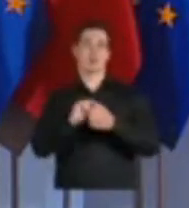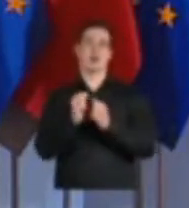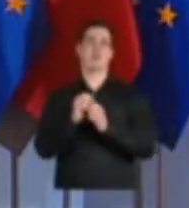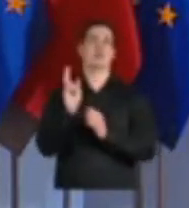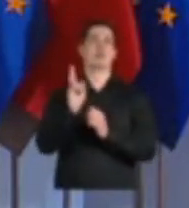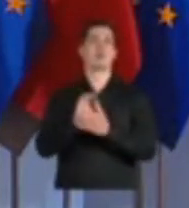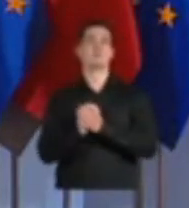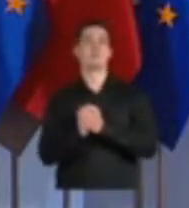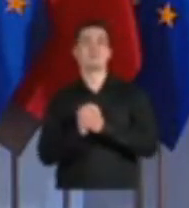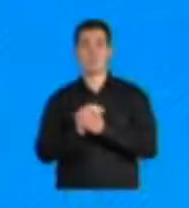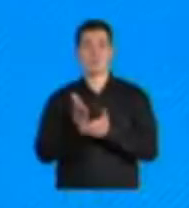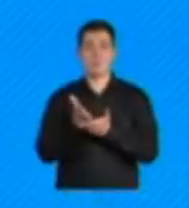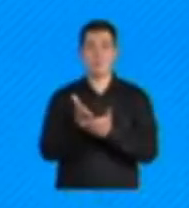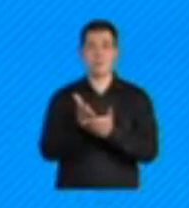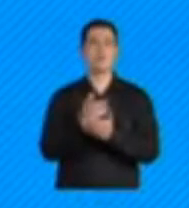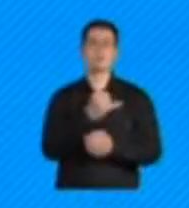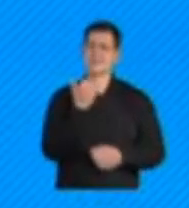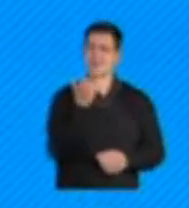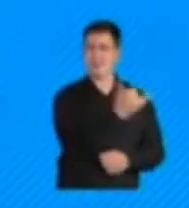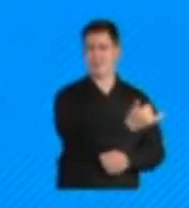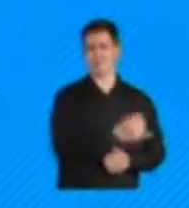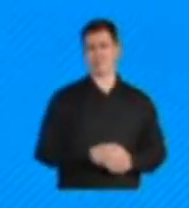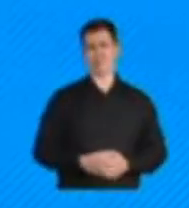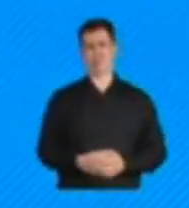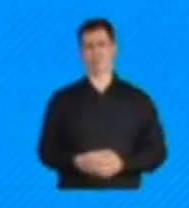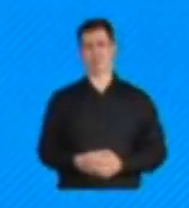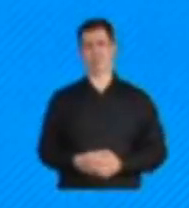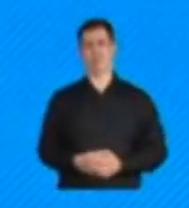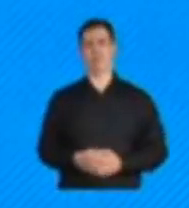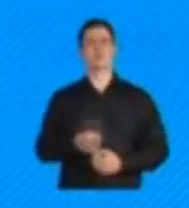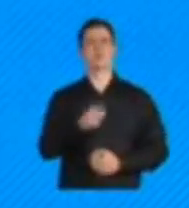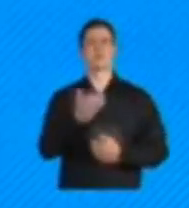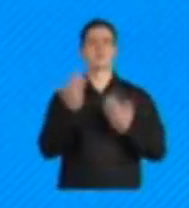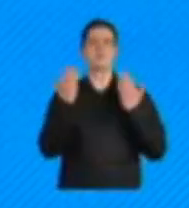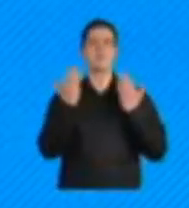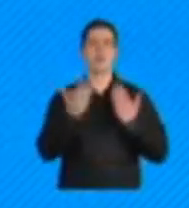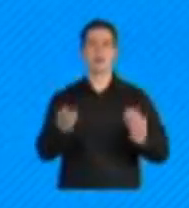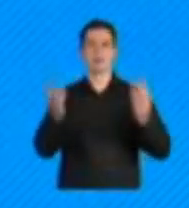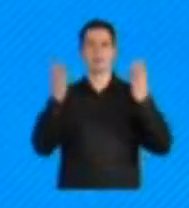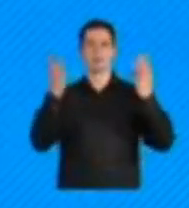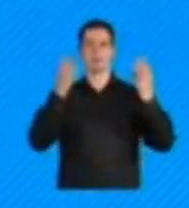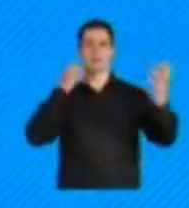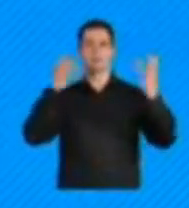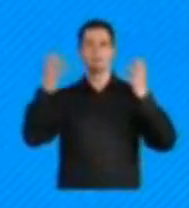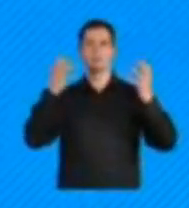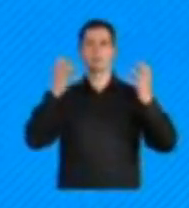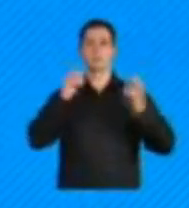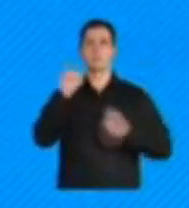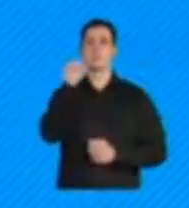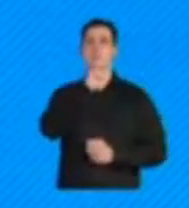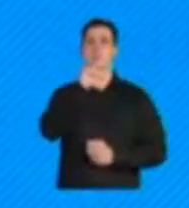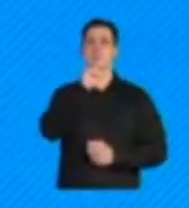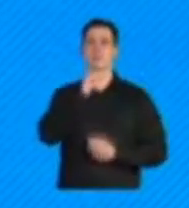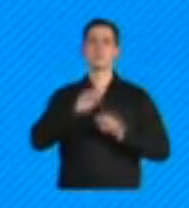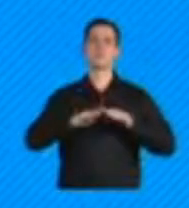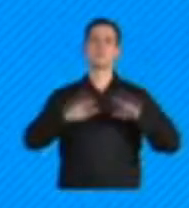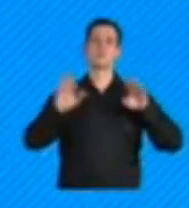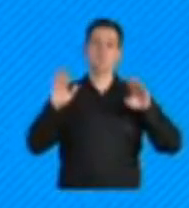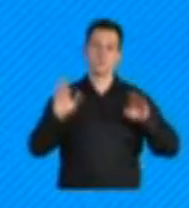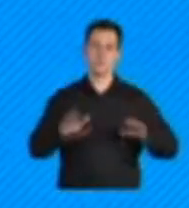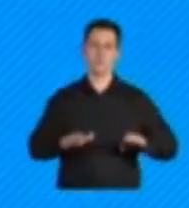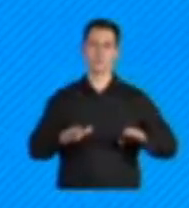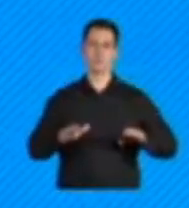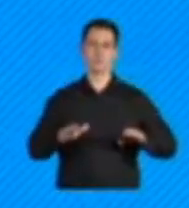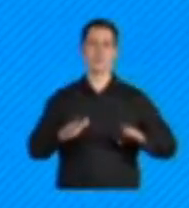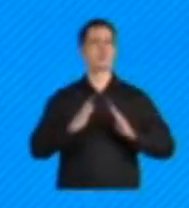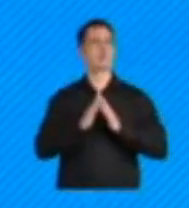mogą wesprzeć. To jest bardzo ważna informacja. Seniorzy muszą pozostać w domach.